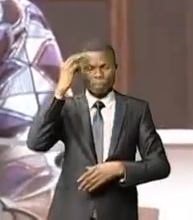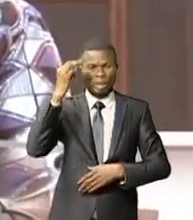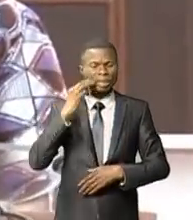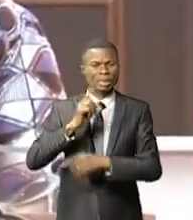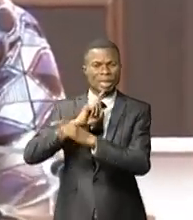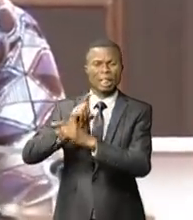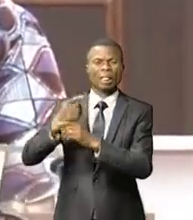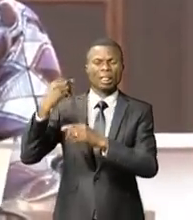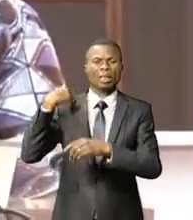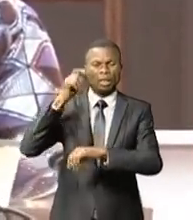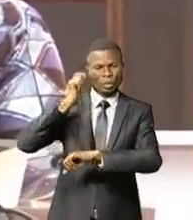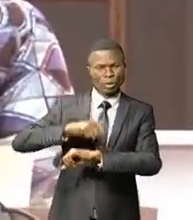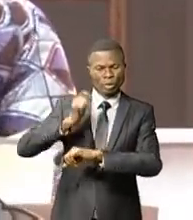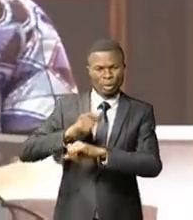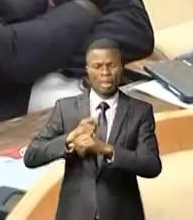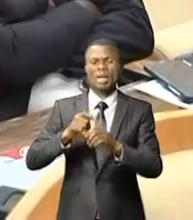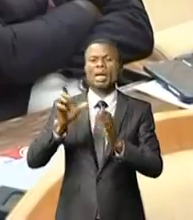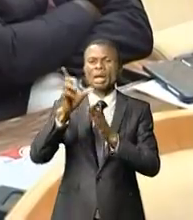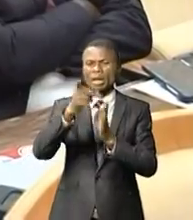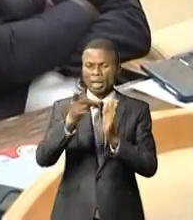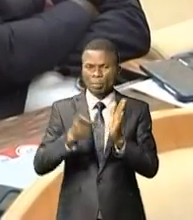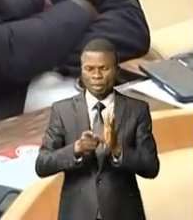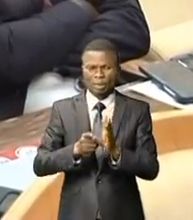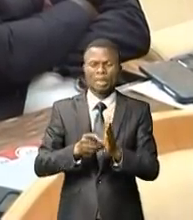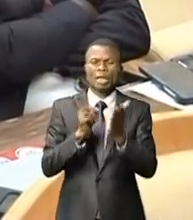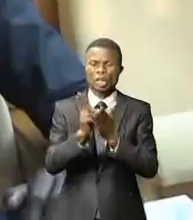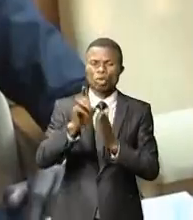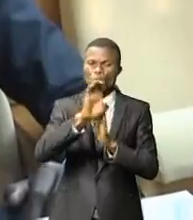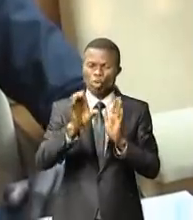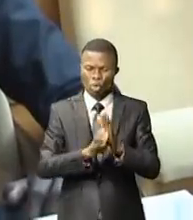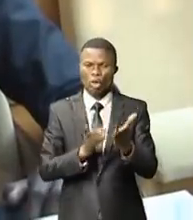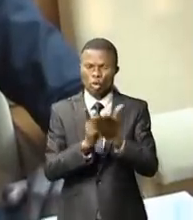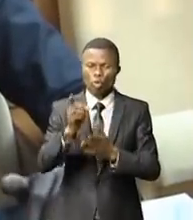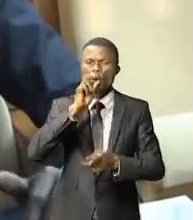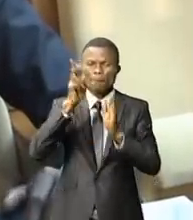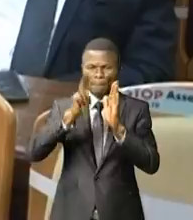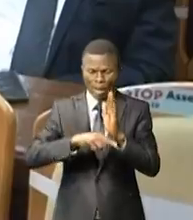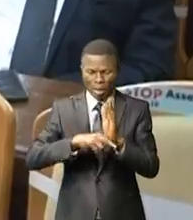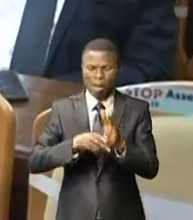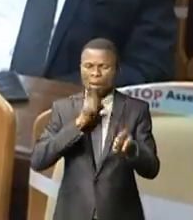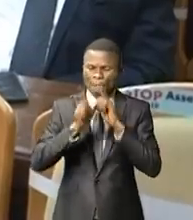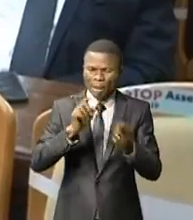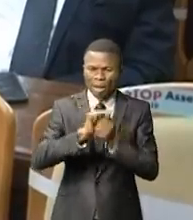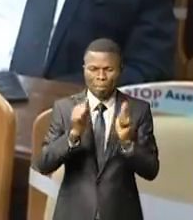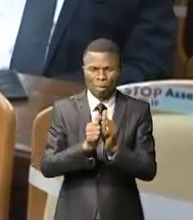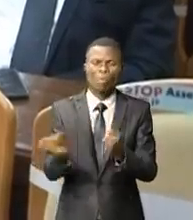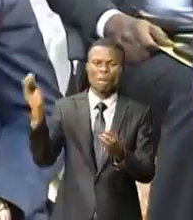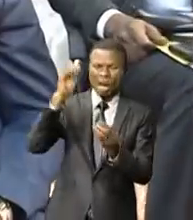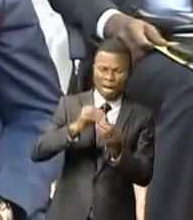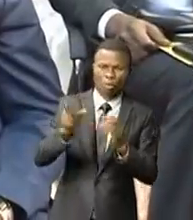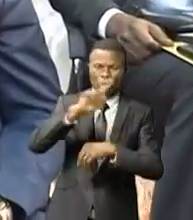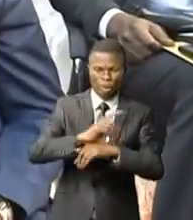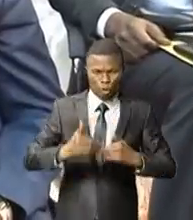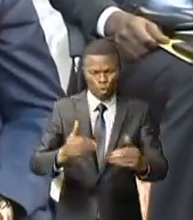revenue sur les principes constitutionnels qui octroient de plein droit le pouvoir au Parlement de statuer sur la prorogation de l'état de